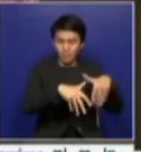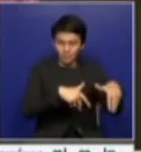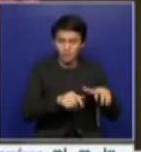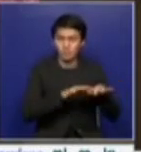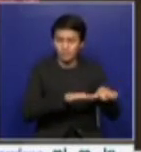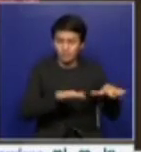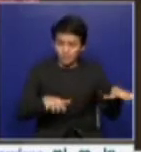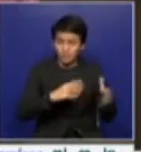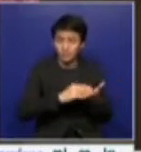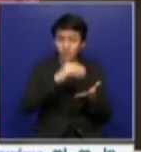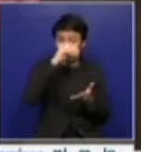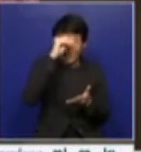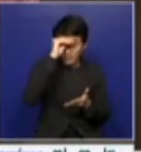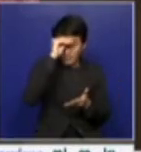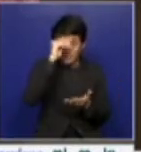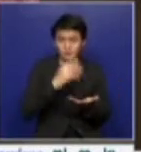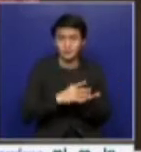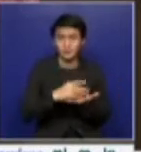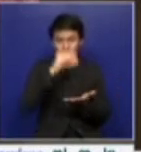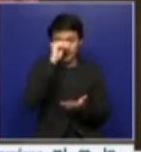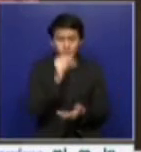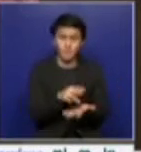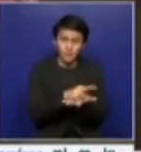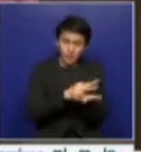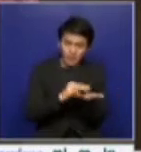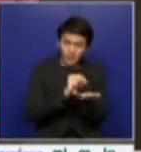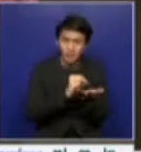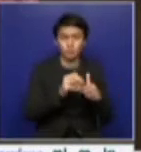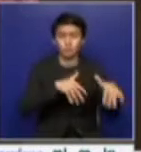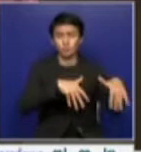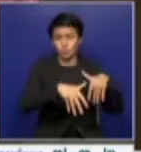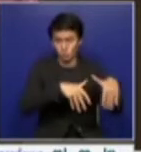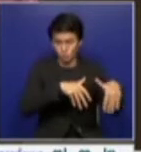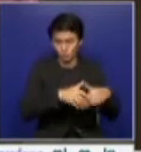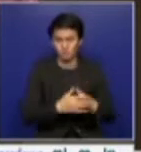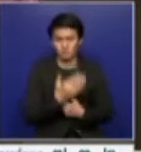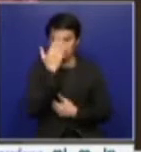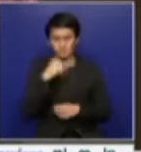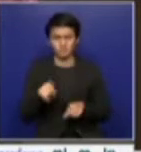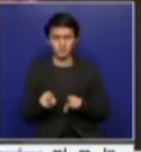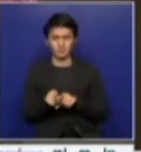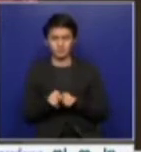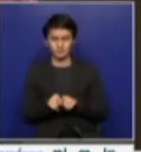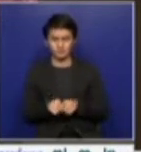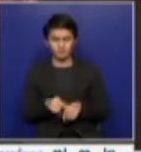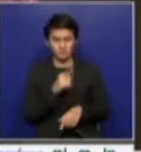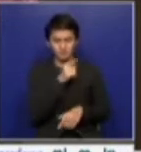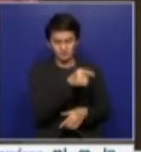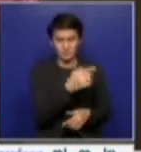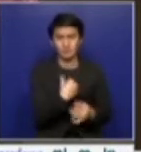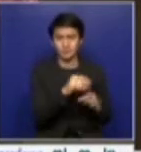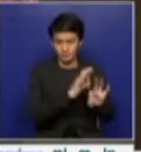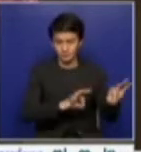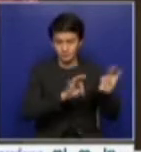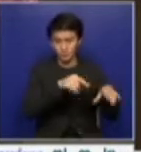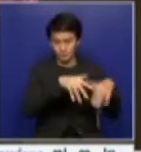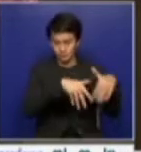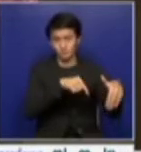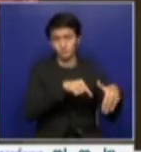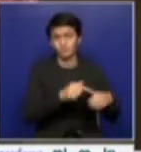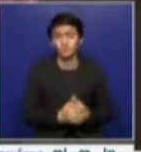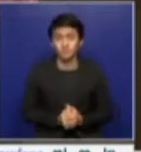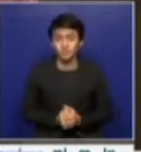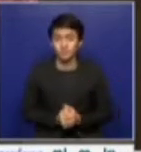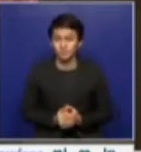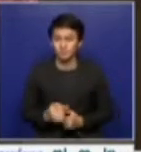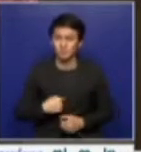ศึกษาและพี่น้องประชาชนคะโดยมุ่งเป้าโจมตีไปที่ผู้ชุมนุมเป็นหลักและกระผมผิดหวังมากกับ